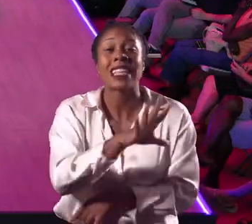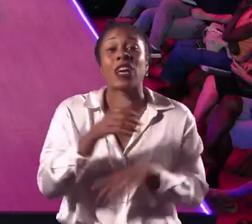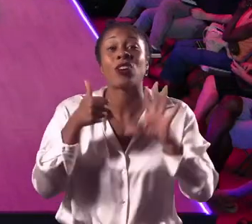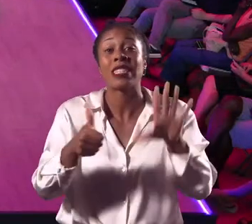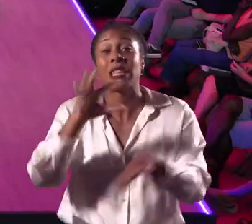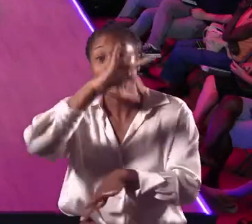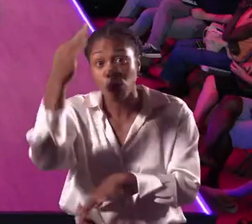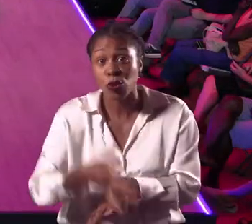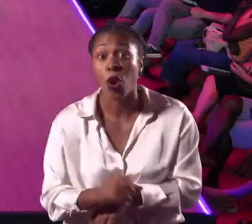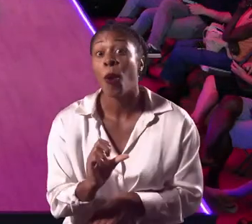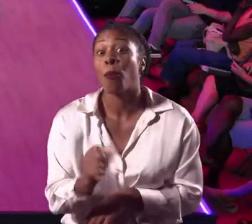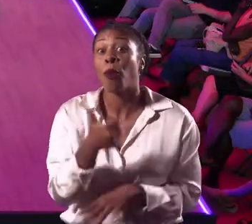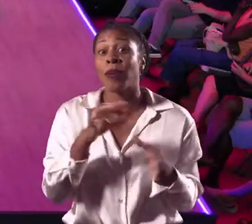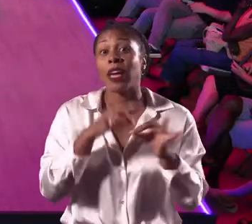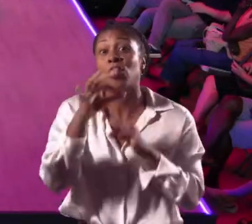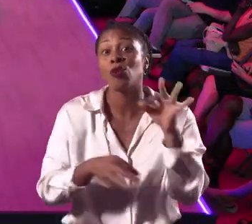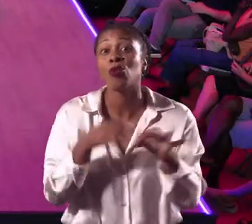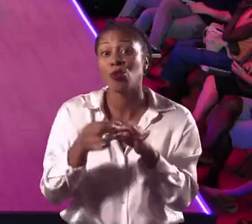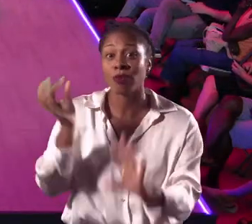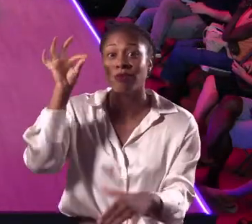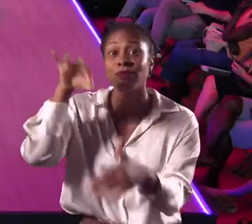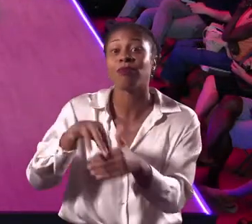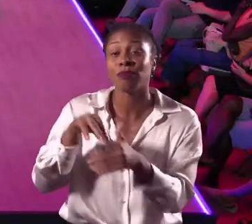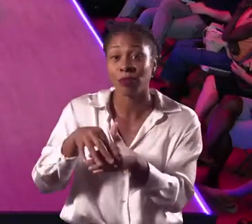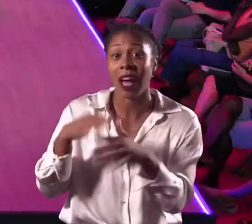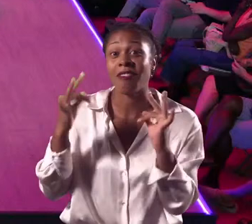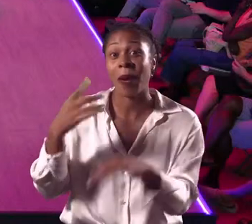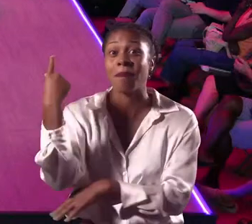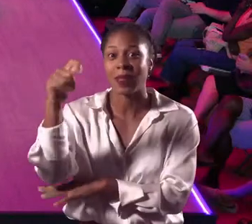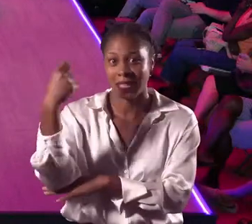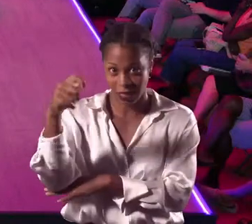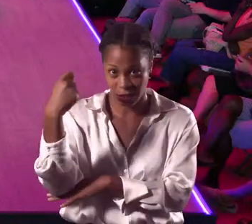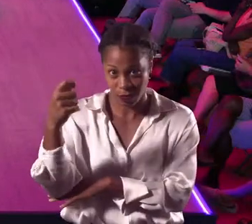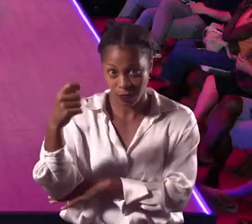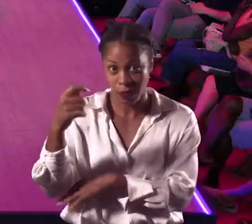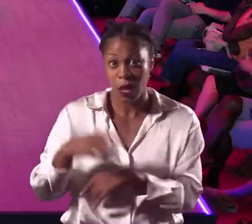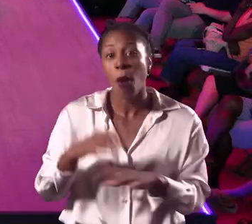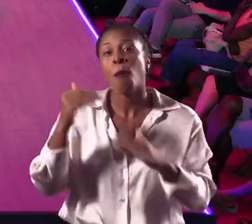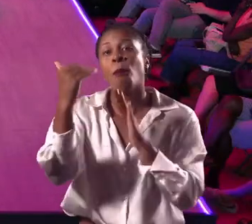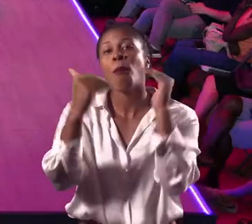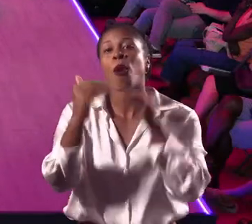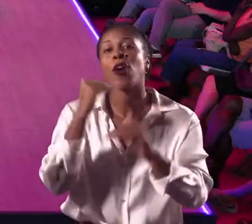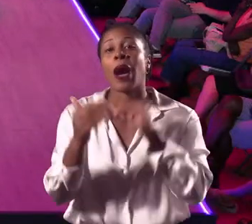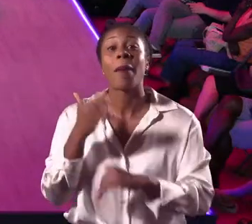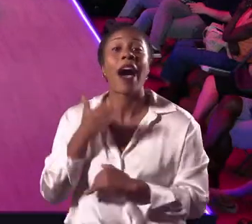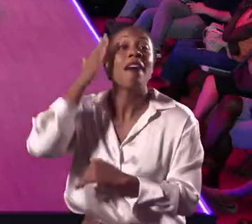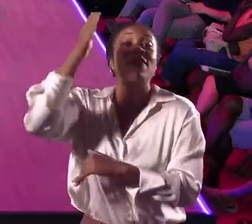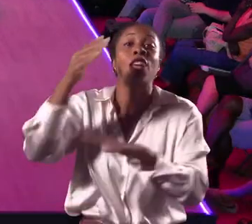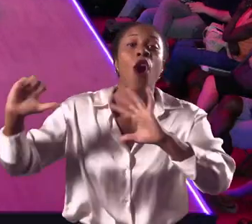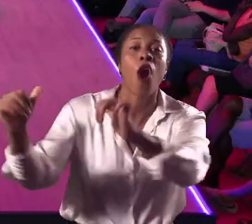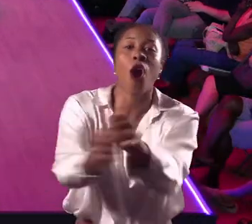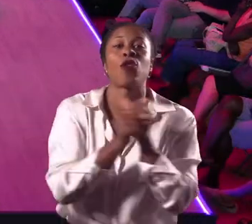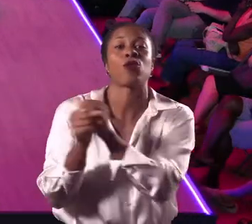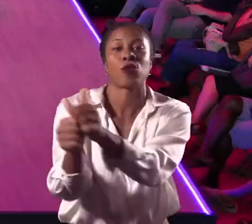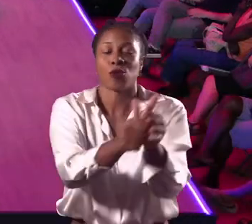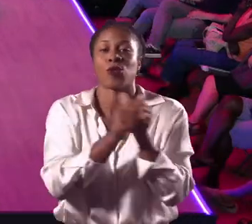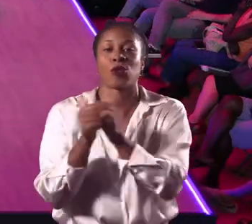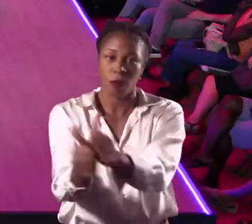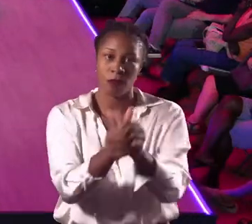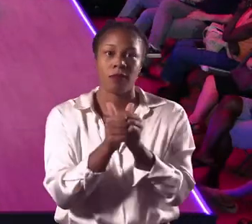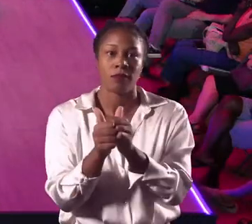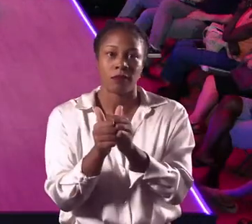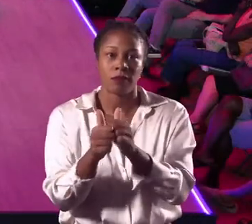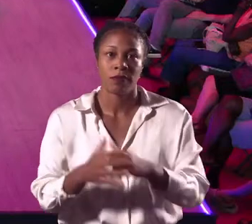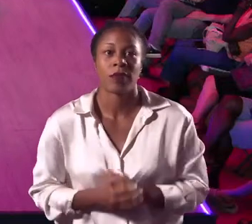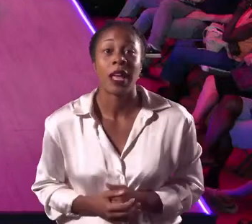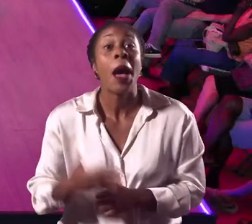présidentielle de 2022 pour la candidature de Jean-Luc Mélenchon et le programme de l'Avenir en commun, alors si la Guadeloupe était à l'image de tout le